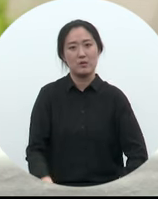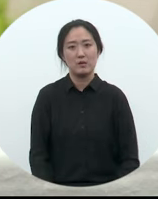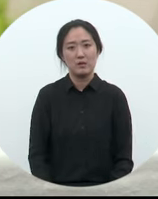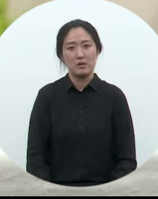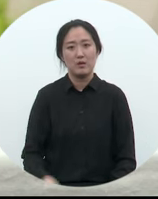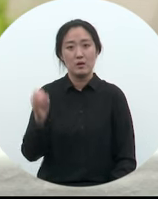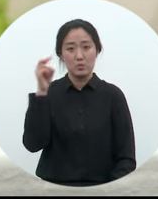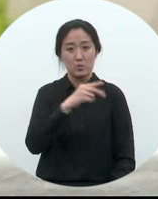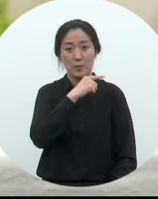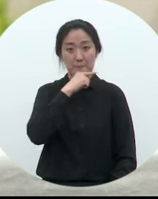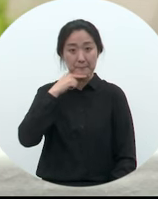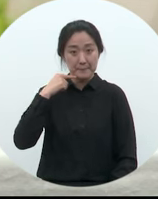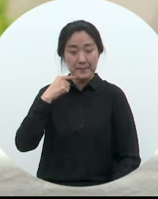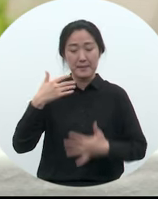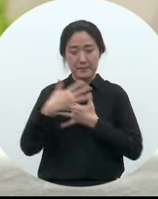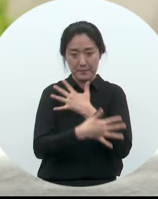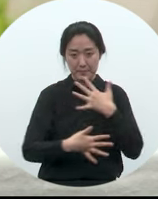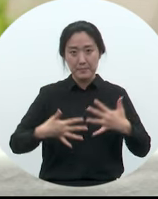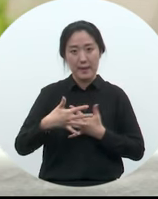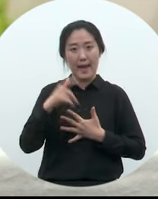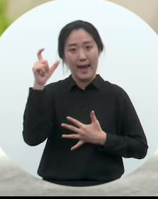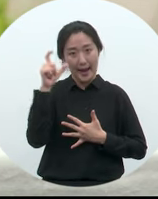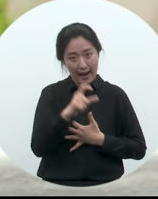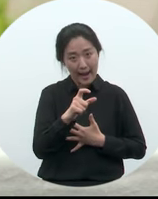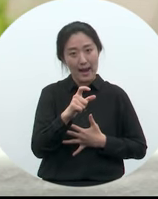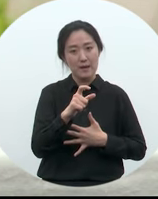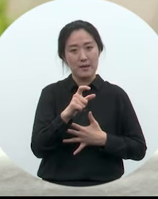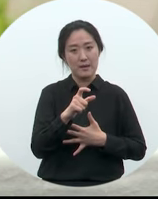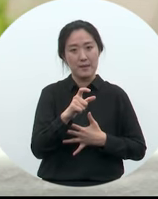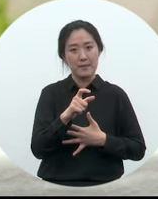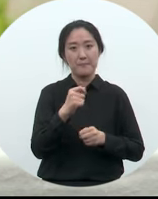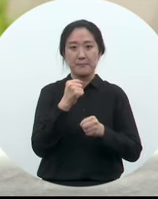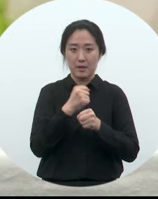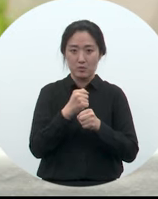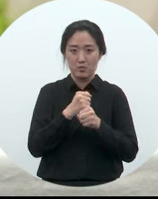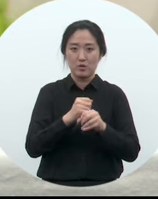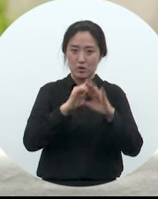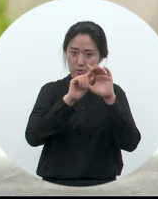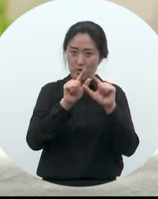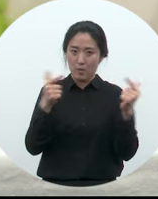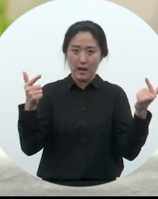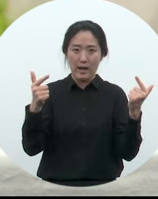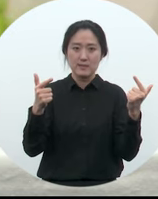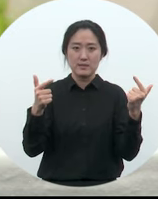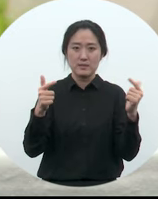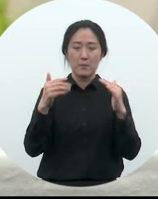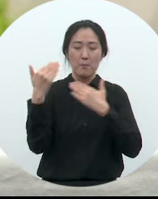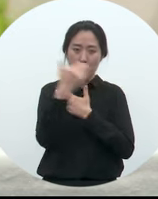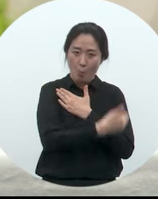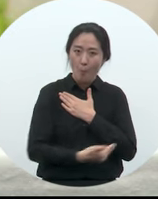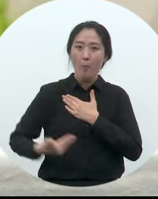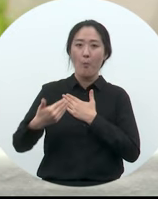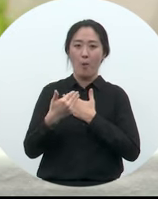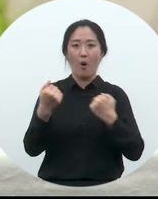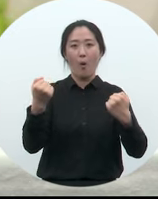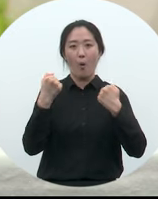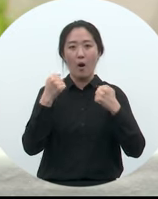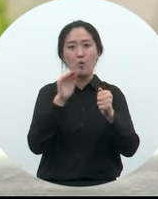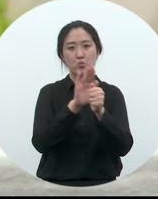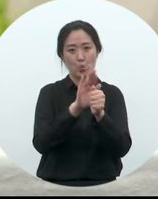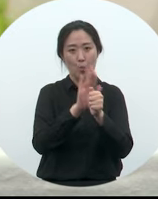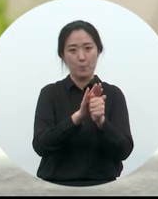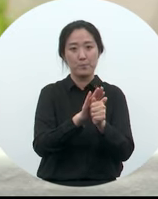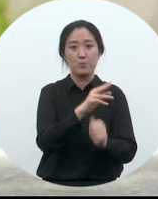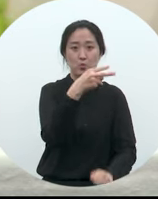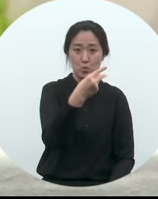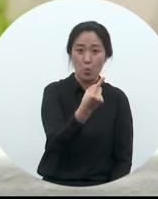덜할 뿐더러 또 심혈관 계통 그리고 혈액순환 전체적인 건강에 도움을 많이 줄